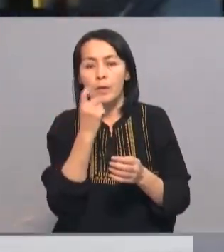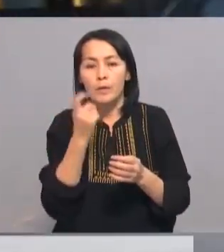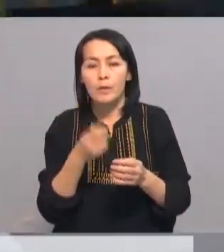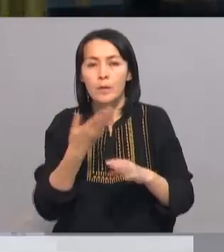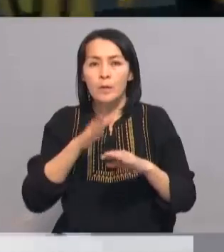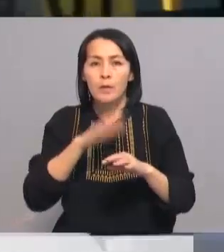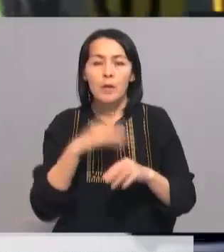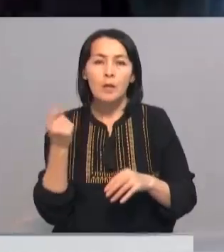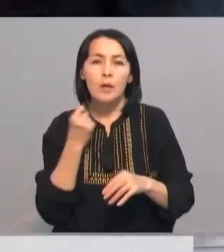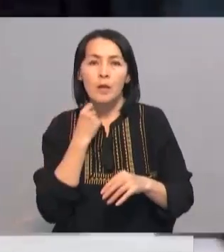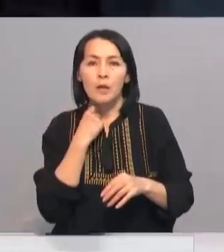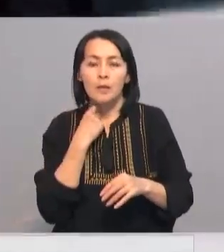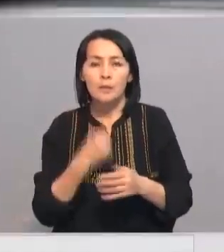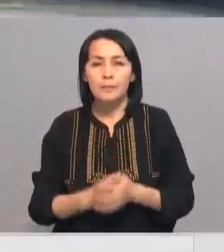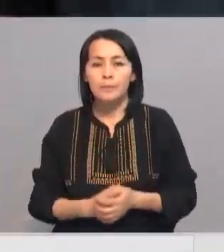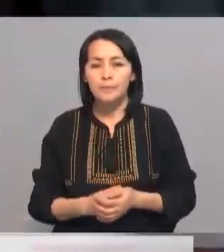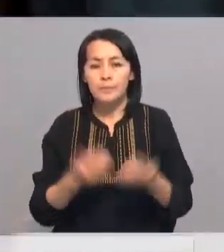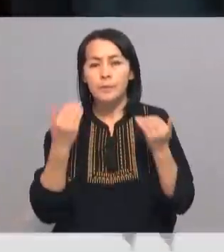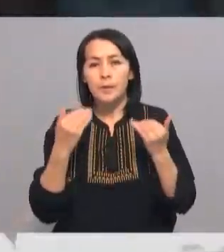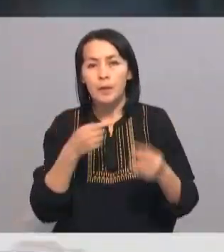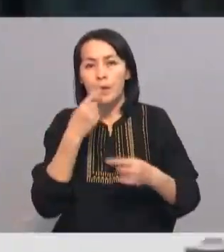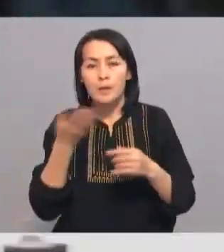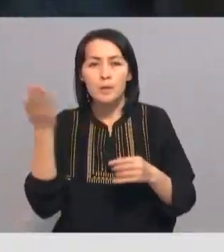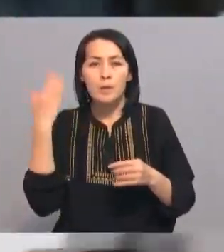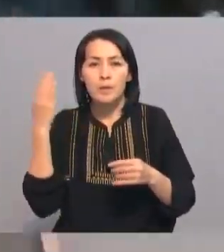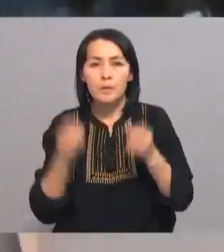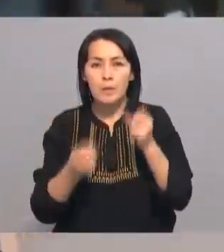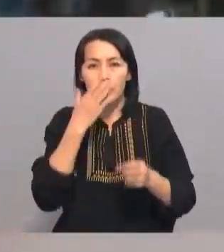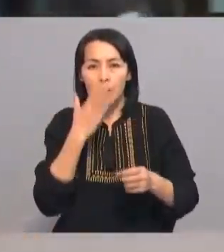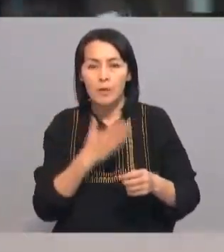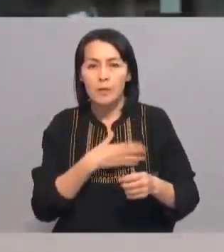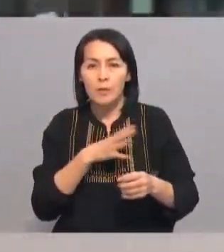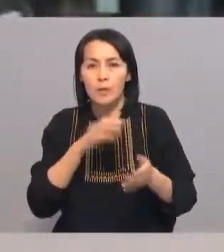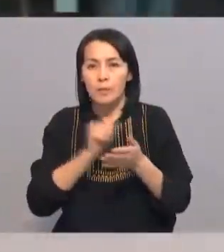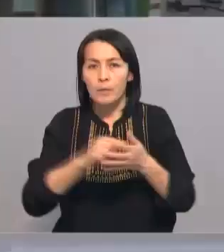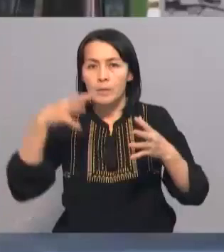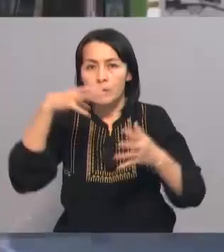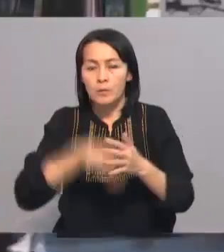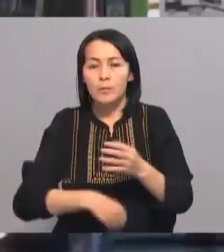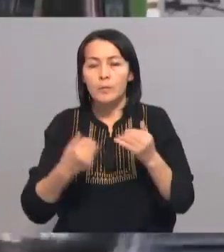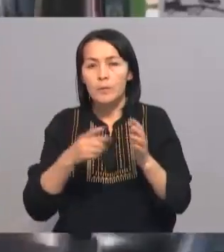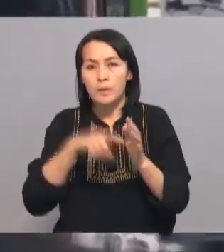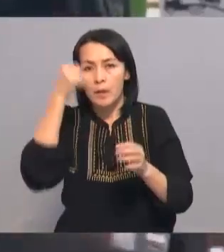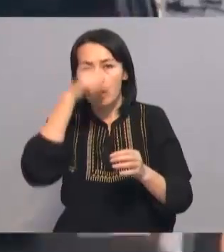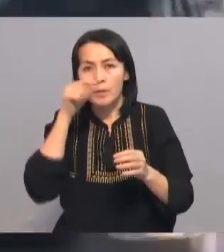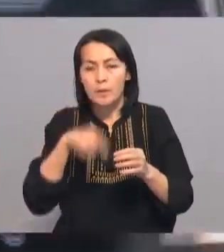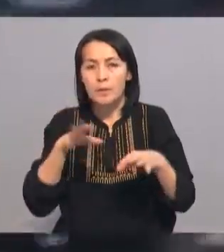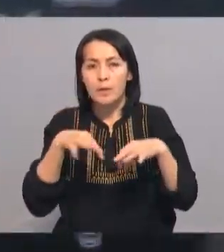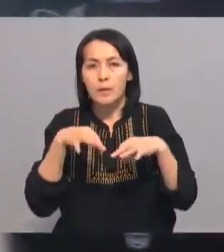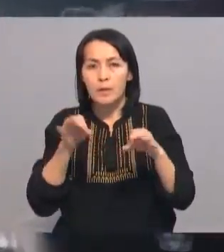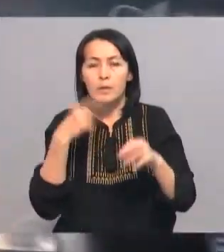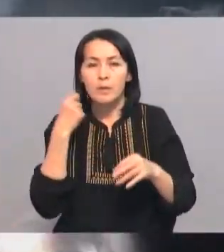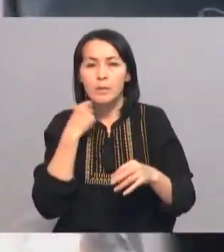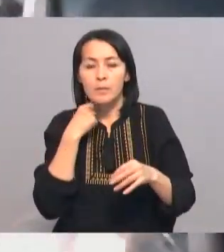в тяжелой степени алкогольного опьянения. Как выяснилось ранее, автолюбитель был лишен права водительского прав на 7 лет за вождение в